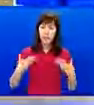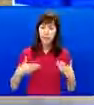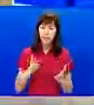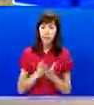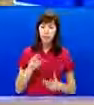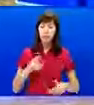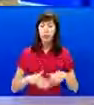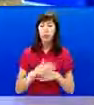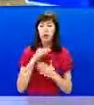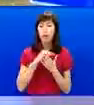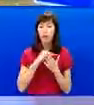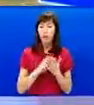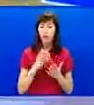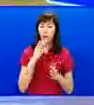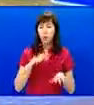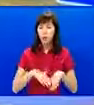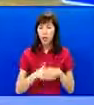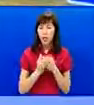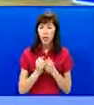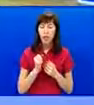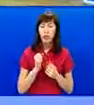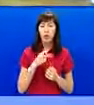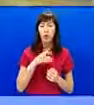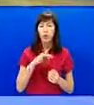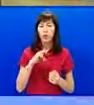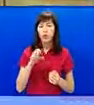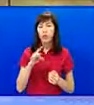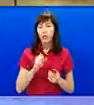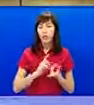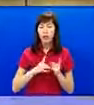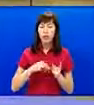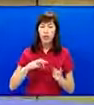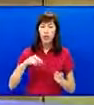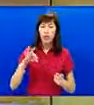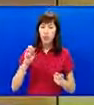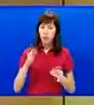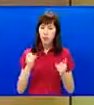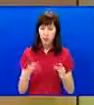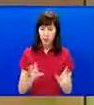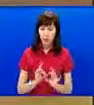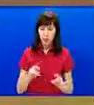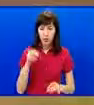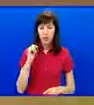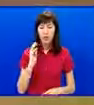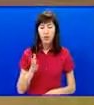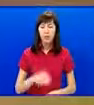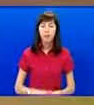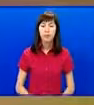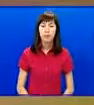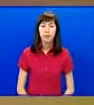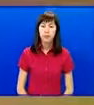Саламатсыздар ма? В прямом эфире информационная программа «Оңтүстік Ақпарат». В студии Гульнара Шагдарова и в сурдопереводе Рахат Шакипова. Сегодня в нашем выпуске новостей